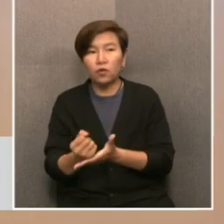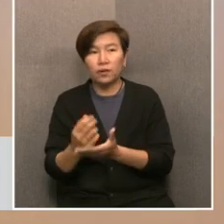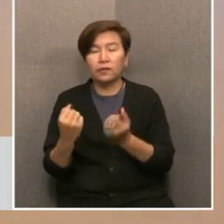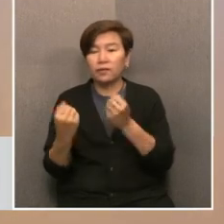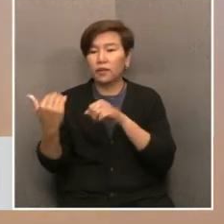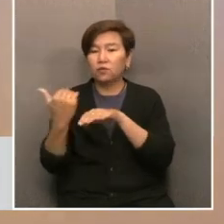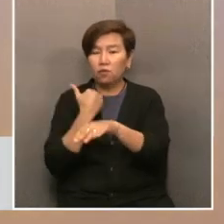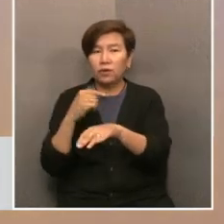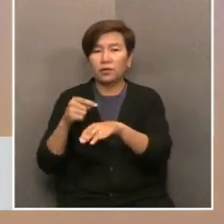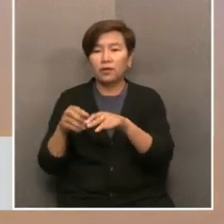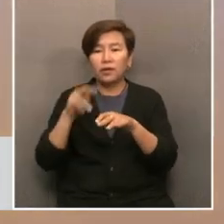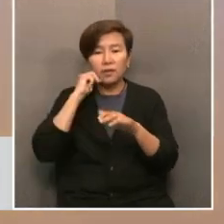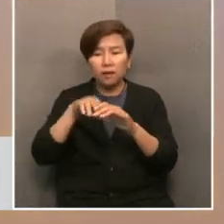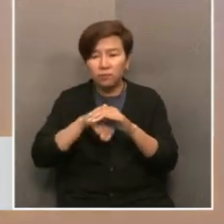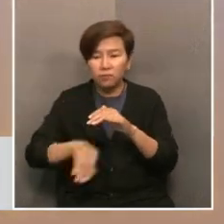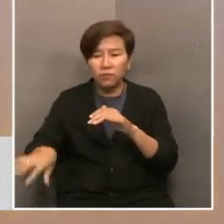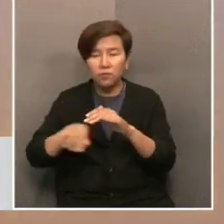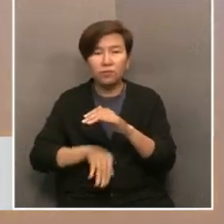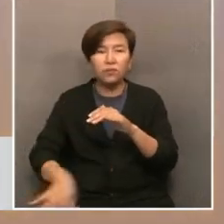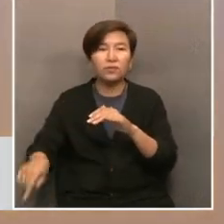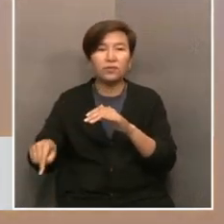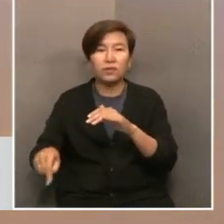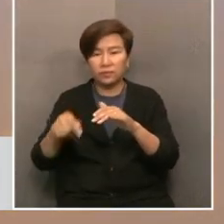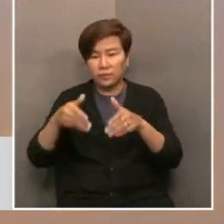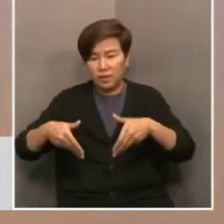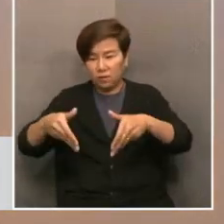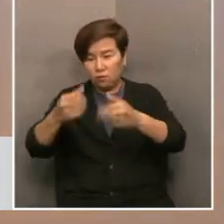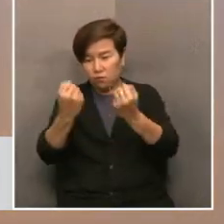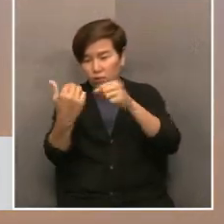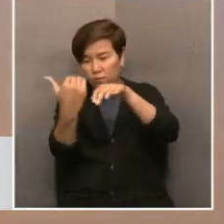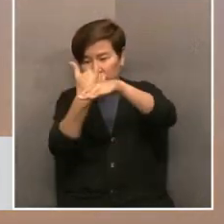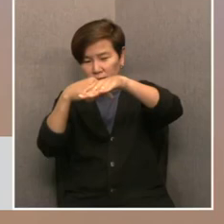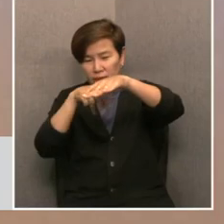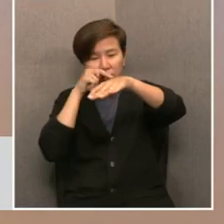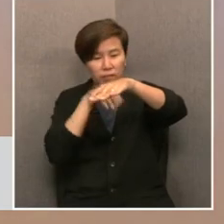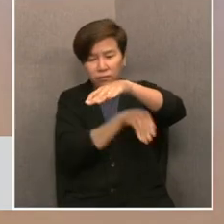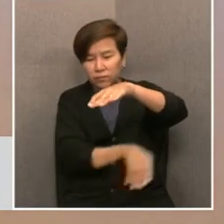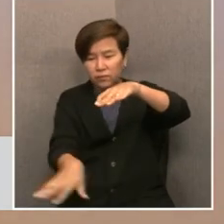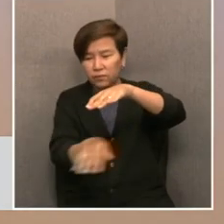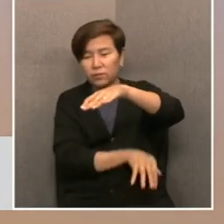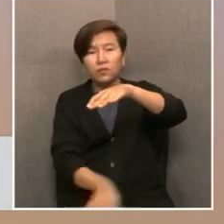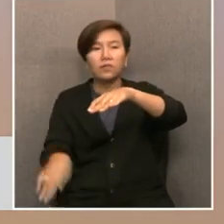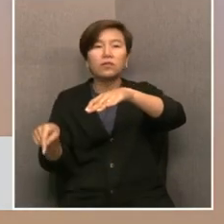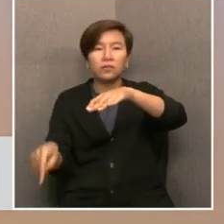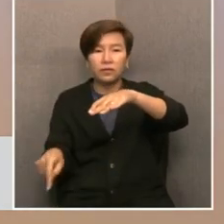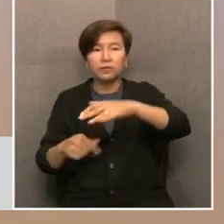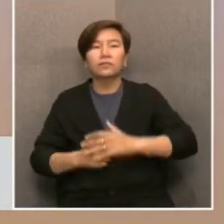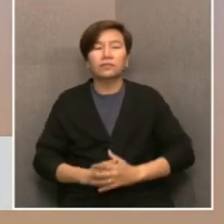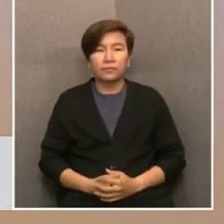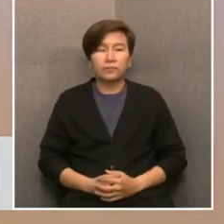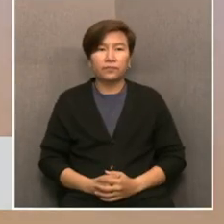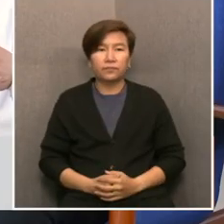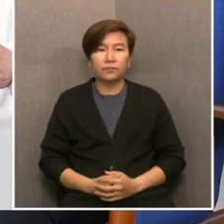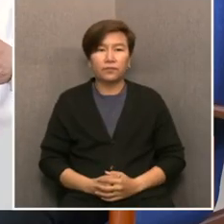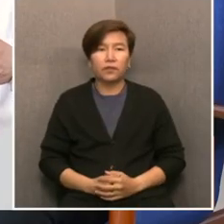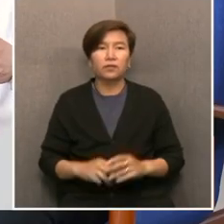ที่จะเป็นร่องระบายน้ำได้ด้วยเพื่อจะให้นำน้ำออกจากตรงนั้นชูดออกไปนอกพื้นที่เราตัวชุมชนเราอยู่ติดลำน้ำจริงๆนะครับวิธี